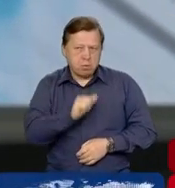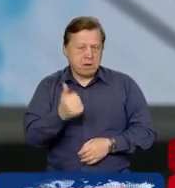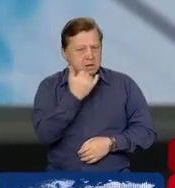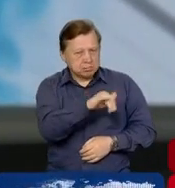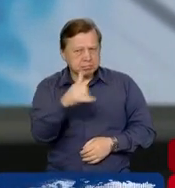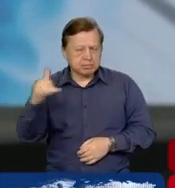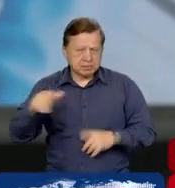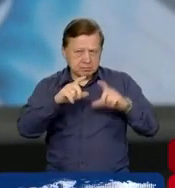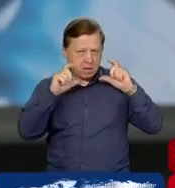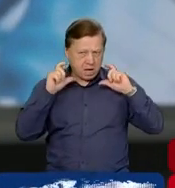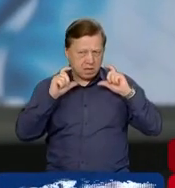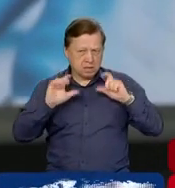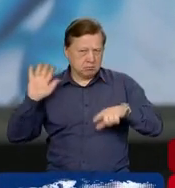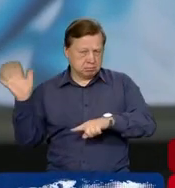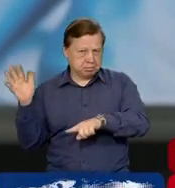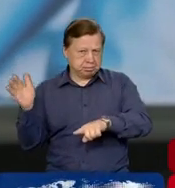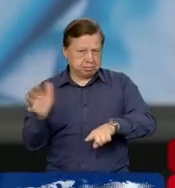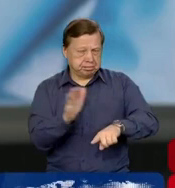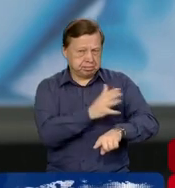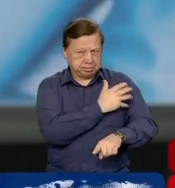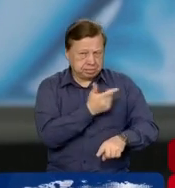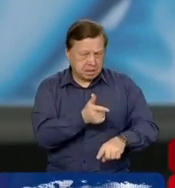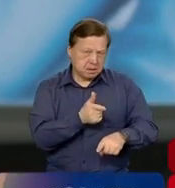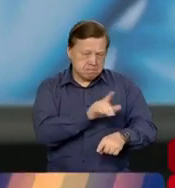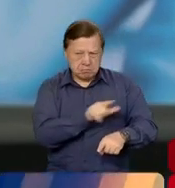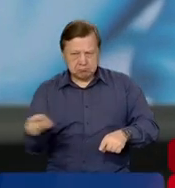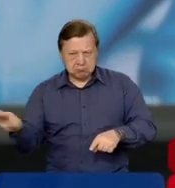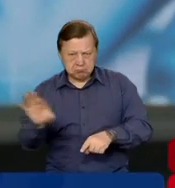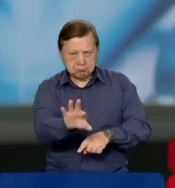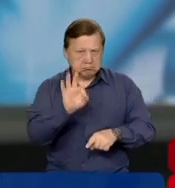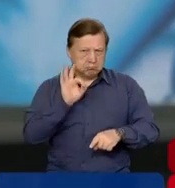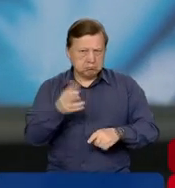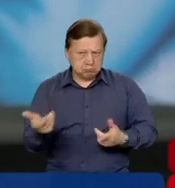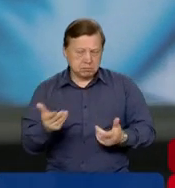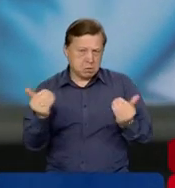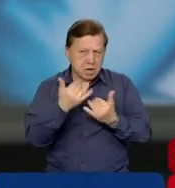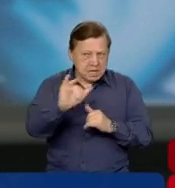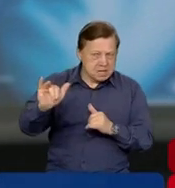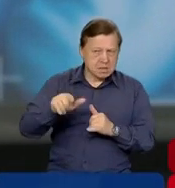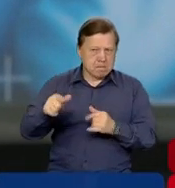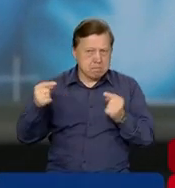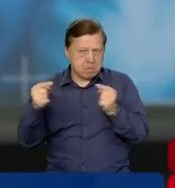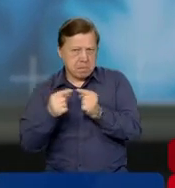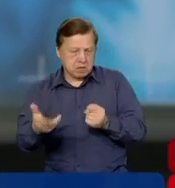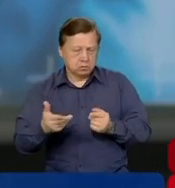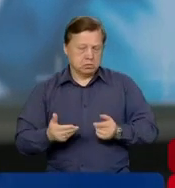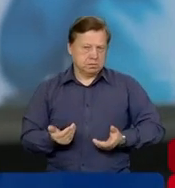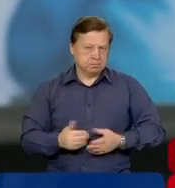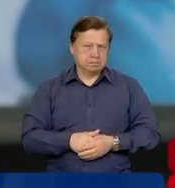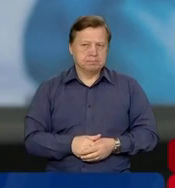maseczki. One są w tej chwili całkiem dostępne, więc może inny rodzaj maseczki będzie lepiej tolerowany.